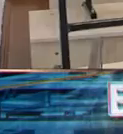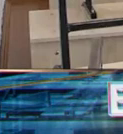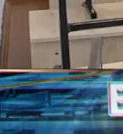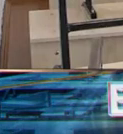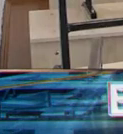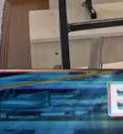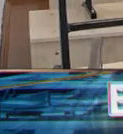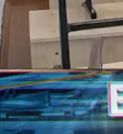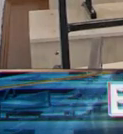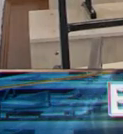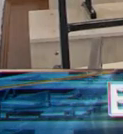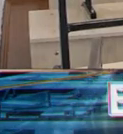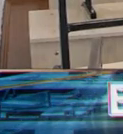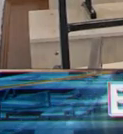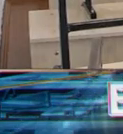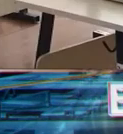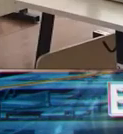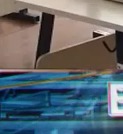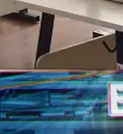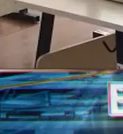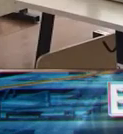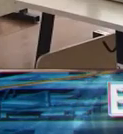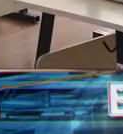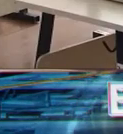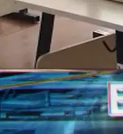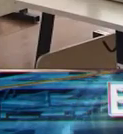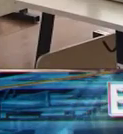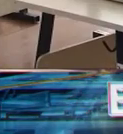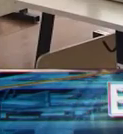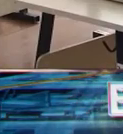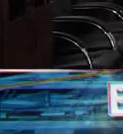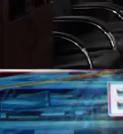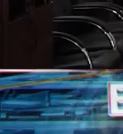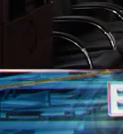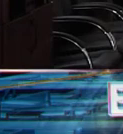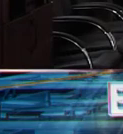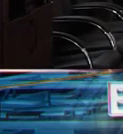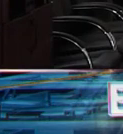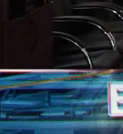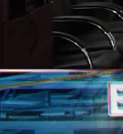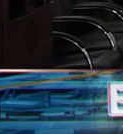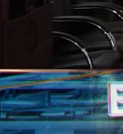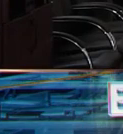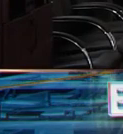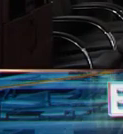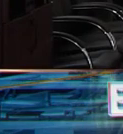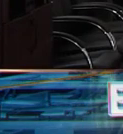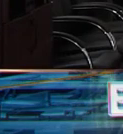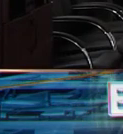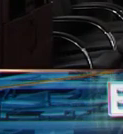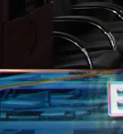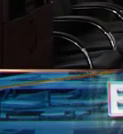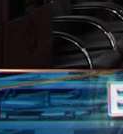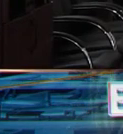Заманына қарай амалы, 6 сәуірден бастап мектеп оқушылары қашықтықтан оқытыла бастайды. Қашықтық білім және ғылым